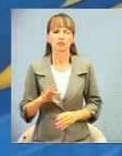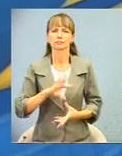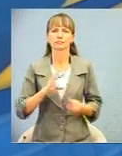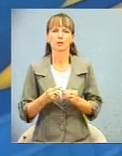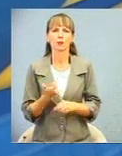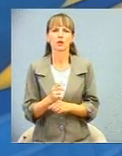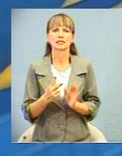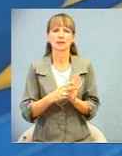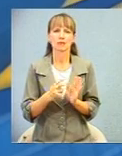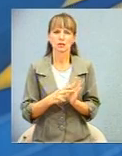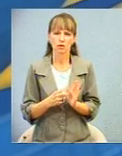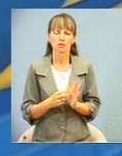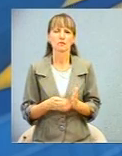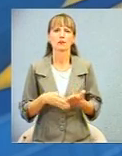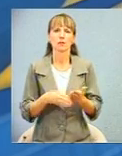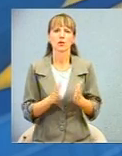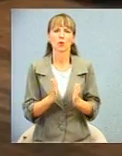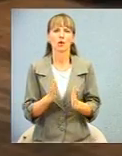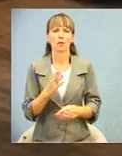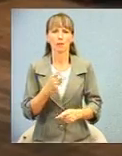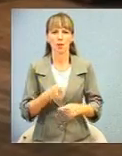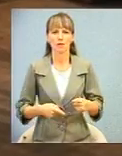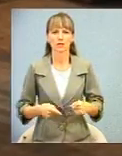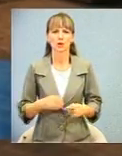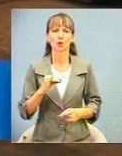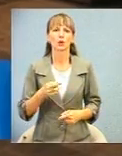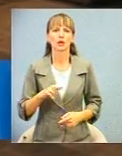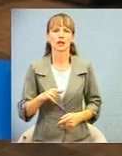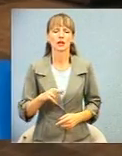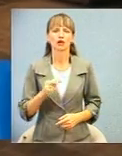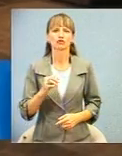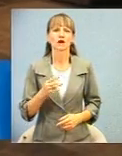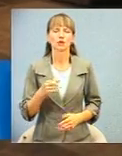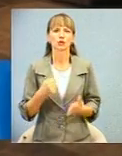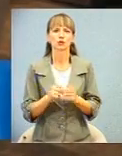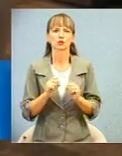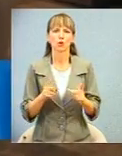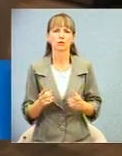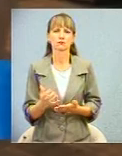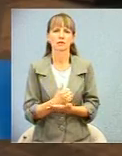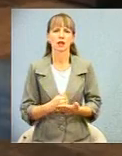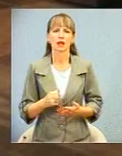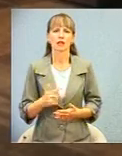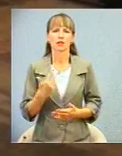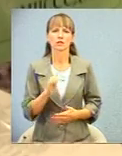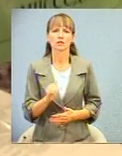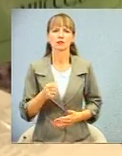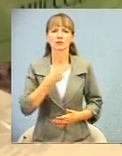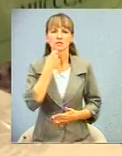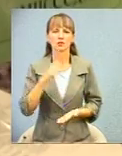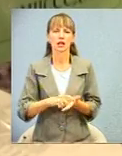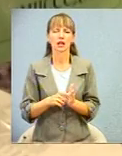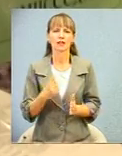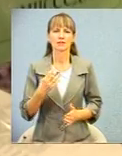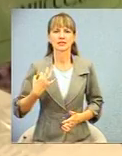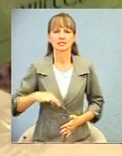Допомогти цьогоріч вдалося тільки половині. Юлія Чірва до школи цьогоріч збирає одразу 3 дітей – доньку-старшокласницю та